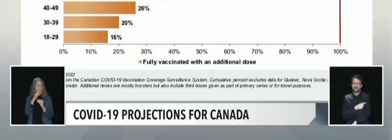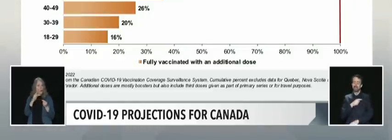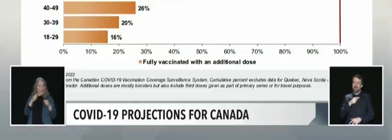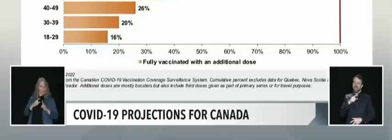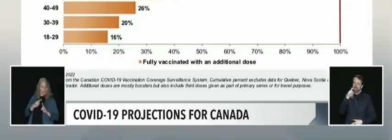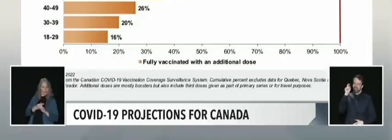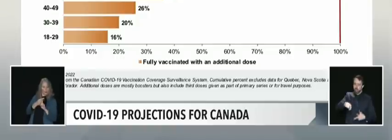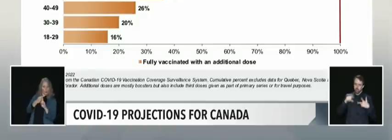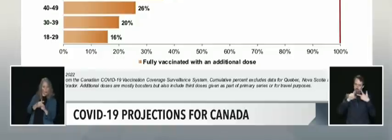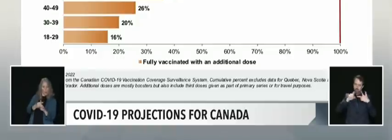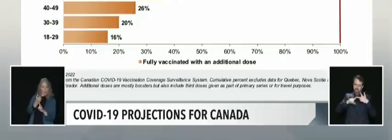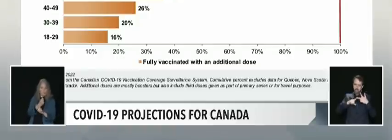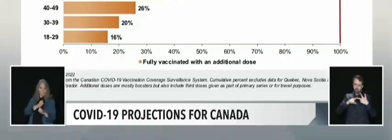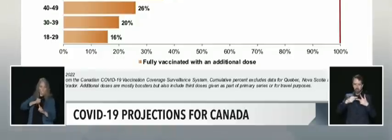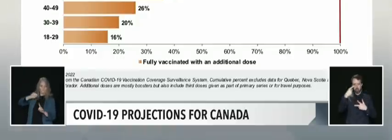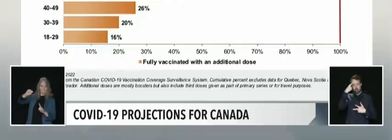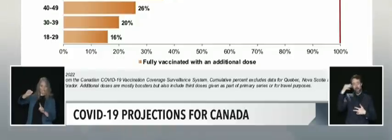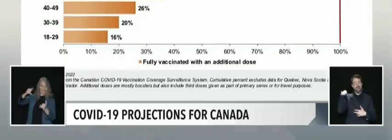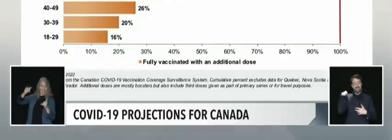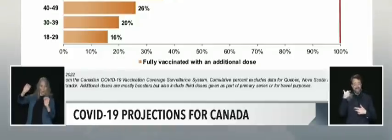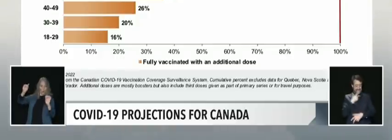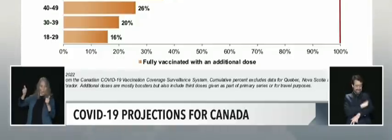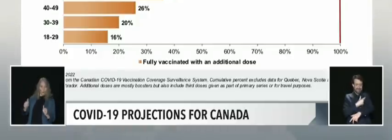since completing their primary series.